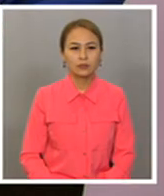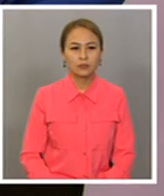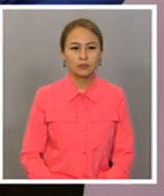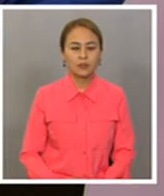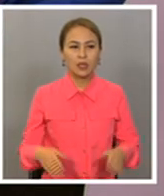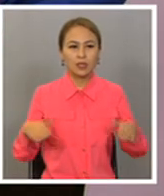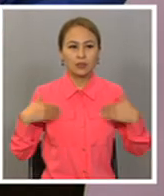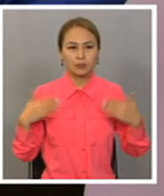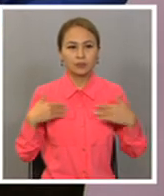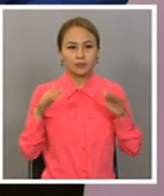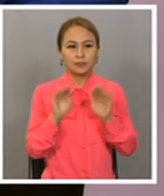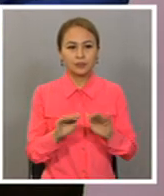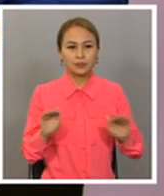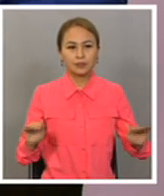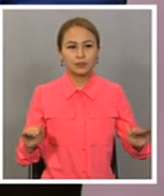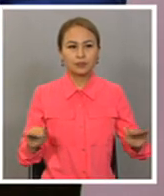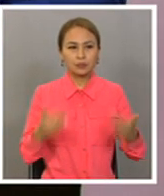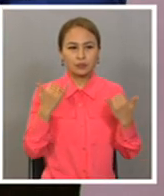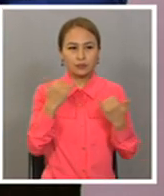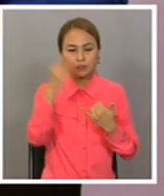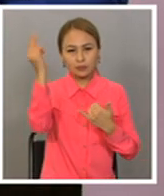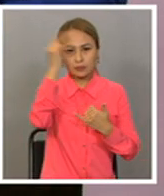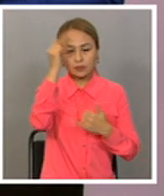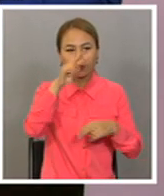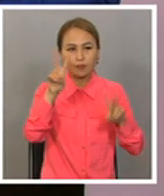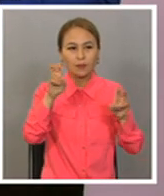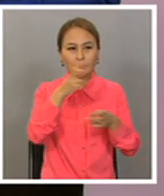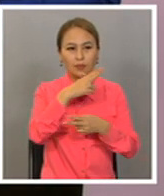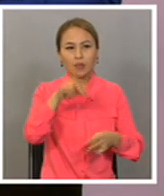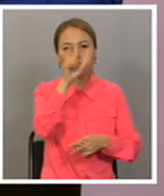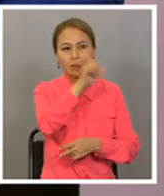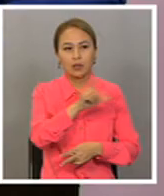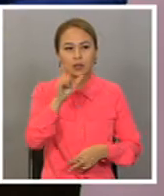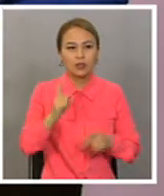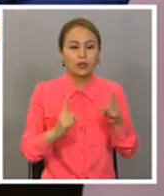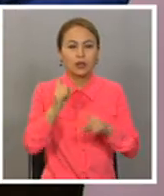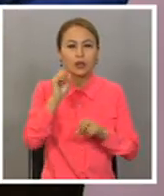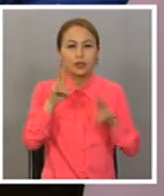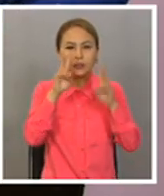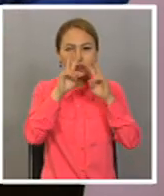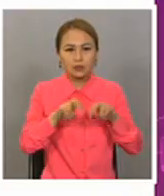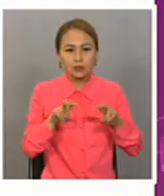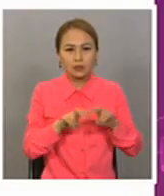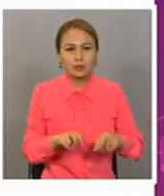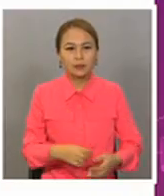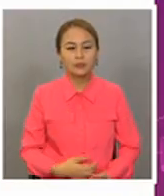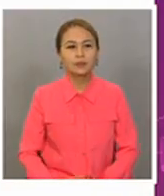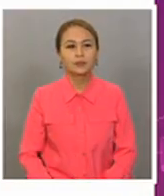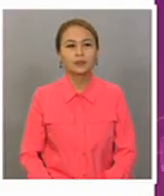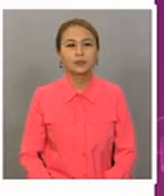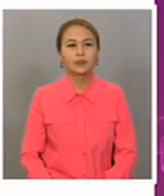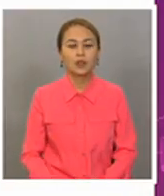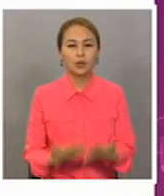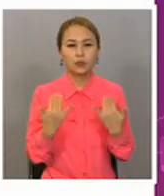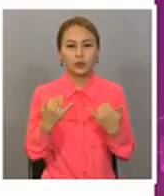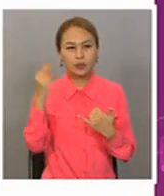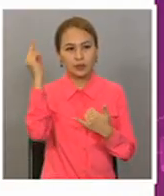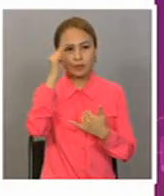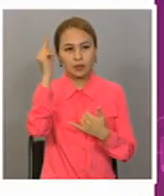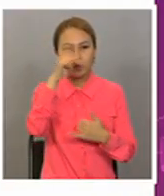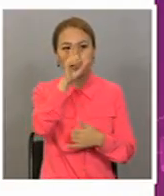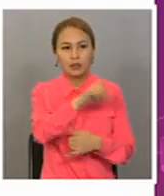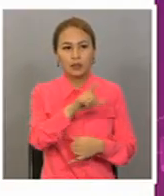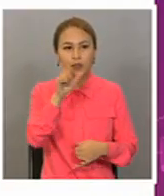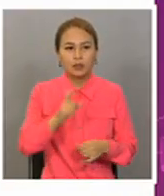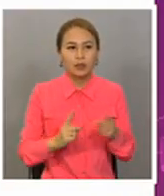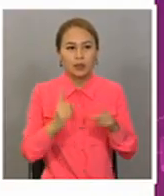Сәлеметсіңдер ме балалар? Бүгінгі сабағымыздың тақырыбы адамдар ғарышты қалай зерттеді. Бүгінгі сабақта